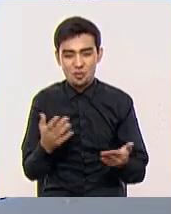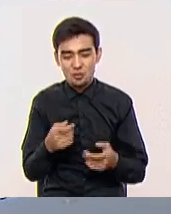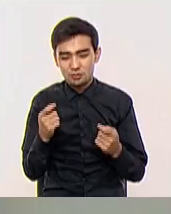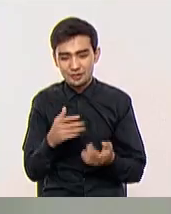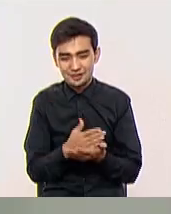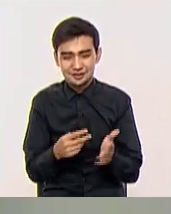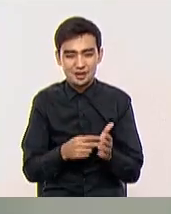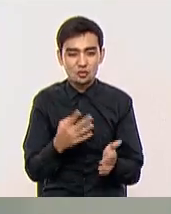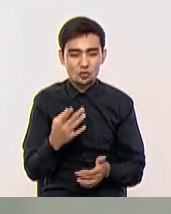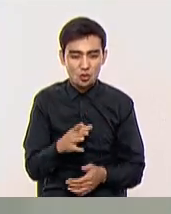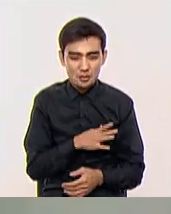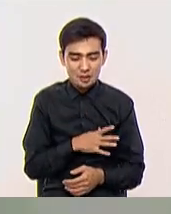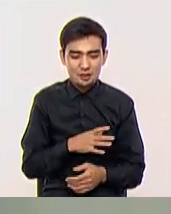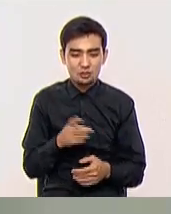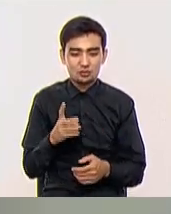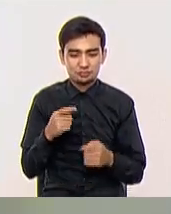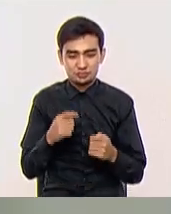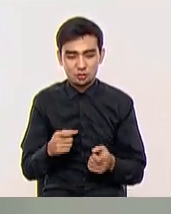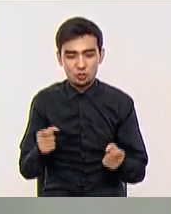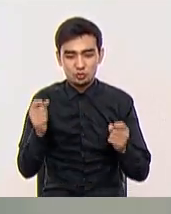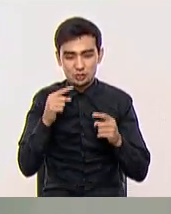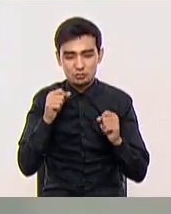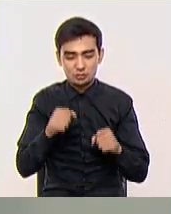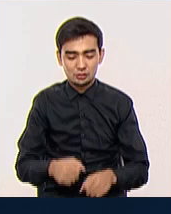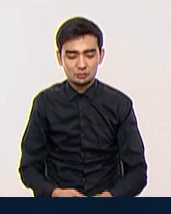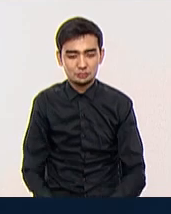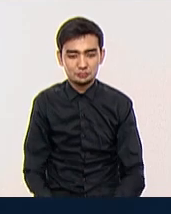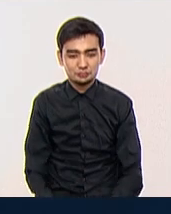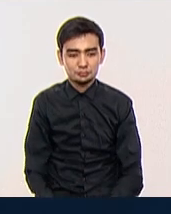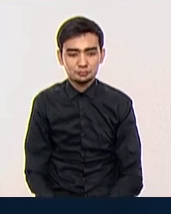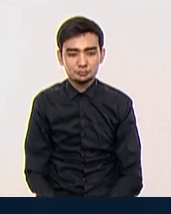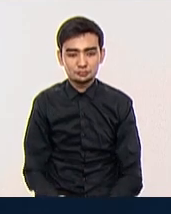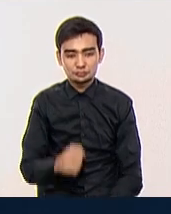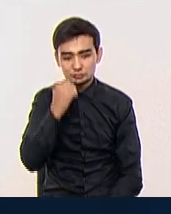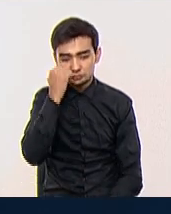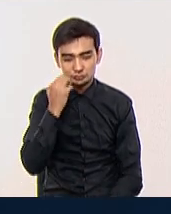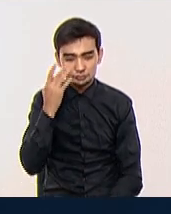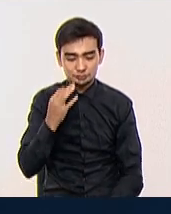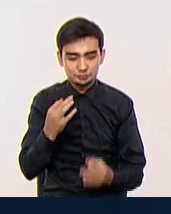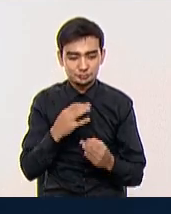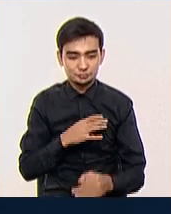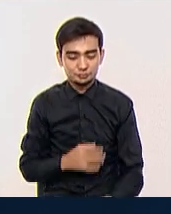сатылатын, қайсының саудасы өткізілетін аукционы көріп отырады. Жақсы, пікіріңізге рахмет.